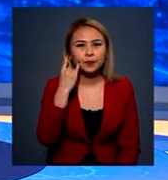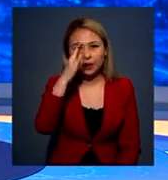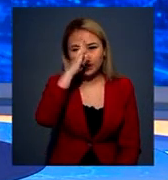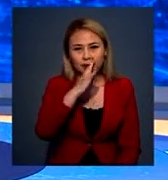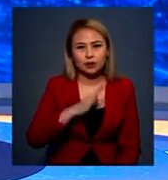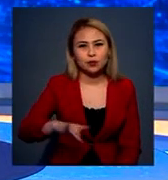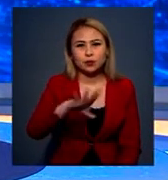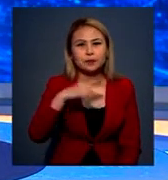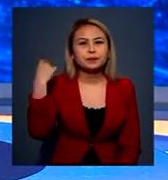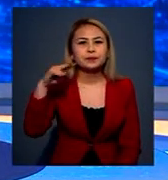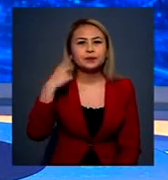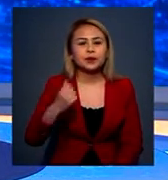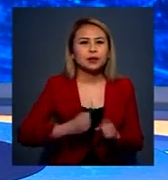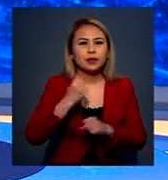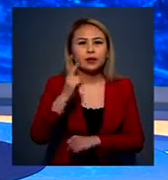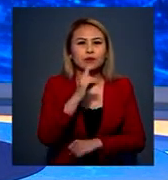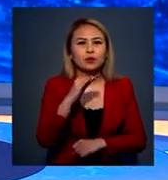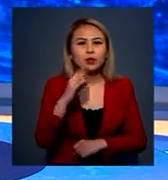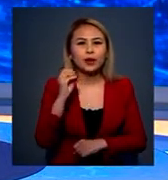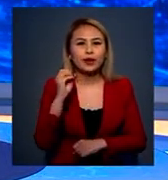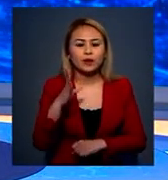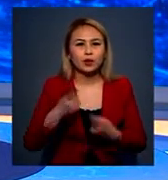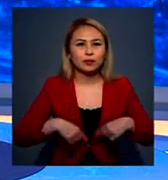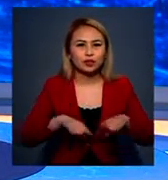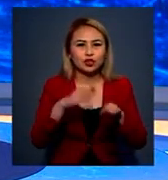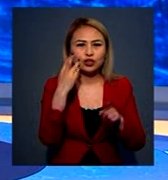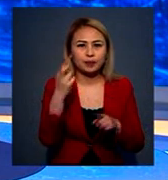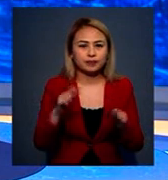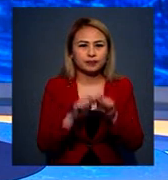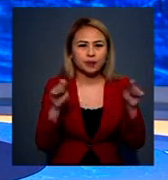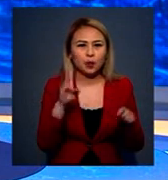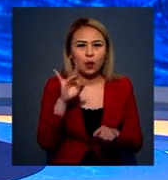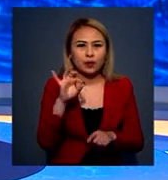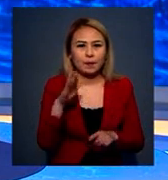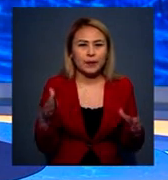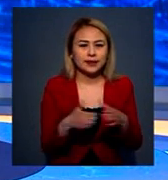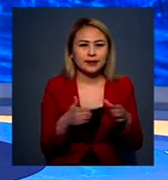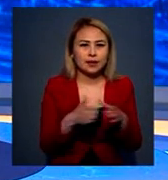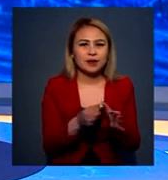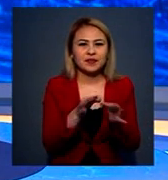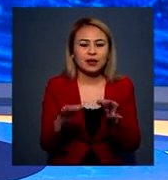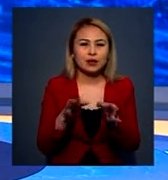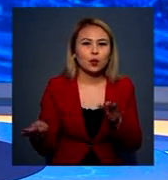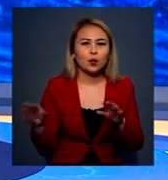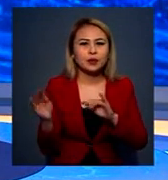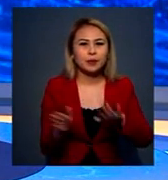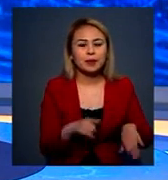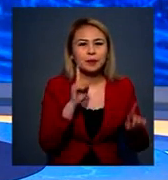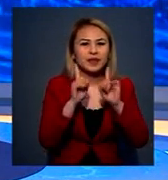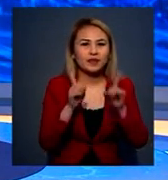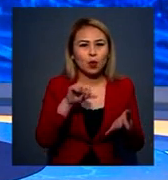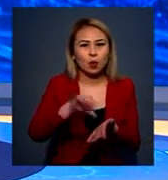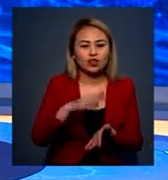Павлодарда Қазақстан Республикасының президенттігіне кандидат Қасым Жомарт Тоқаевтың қоғамдық штабы құрылды. Нұр Отан партиясының аймақтық филиалында өткен